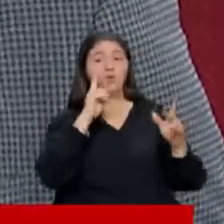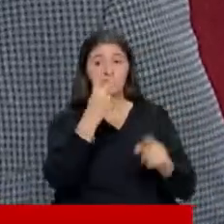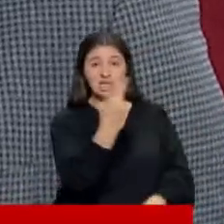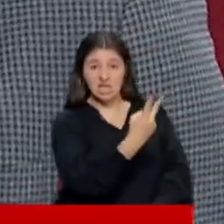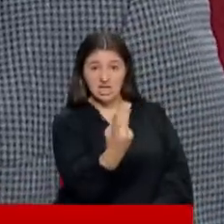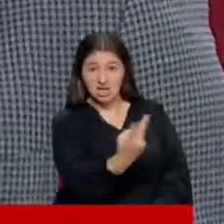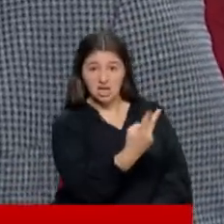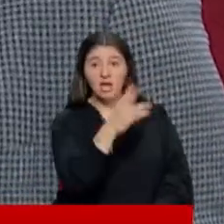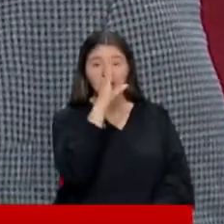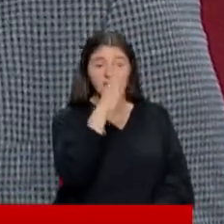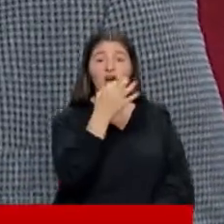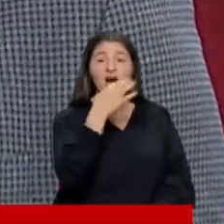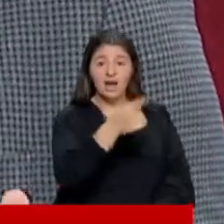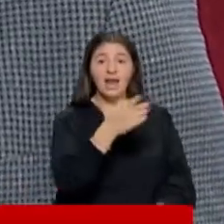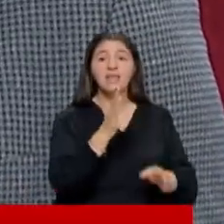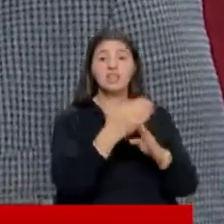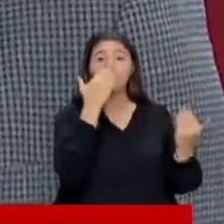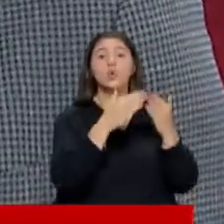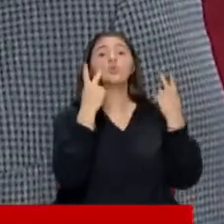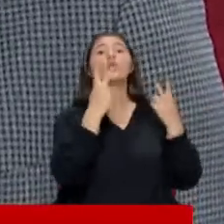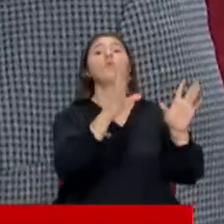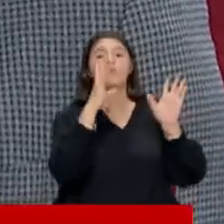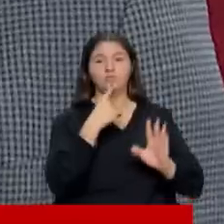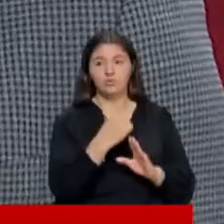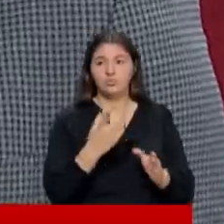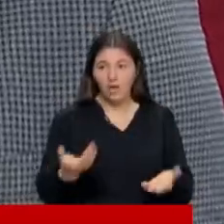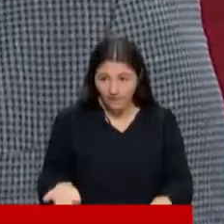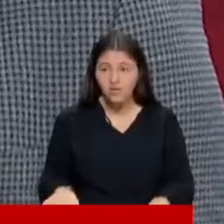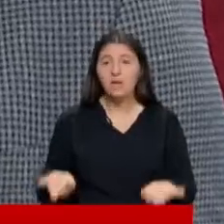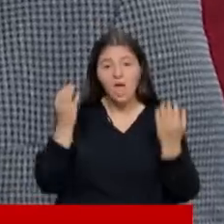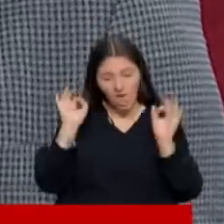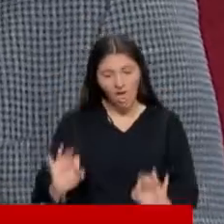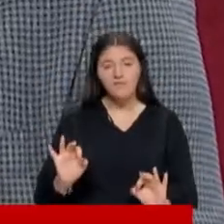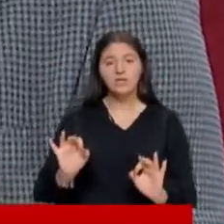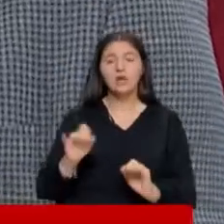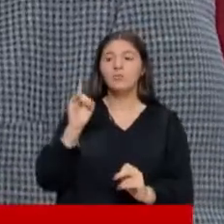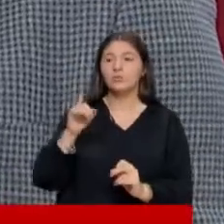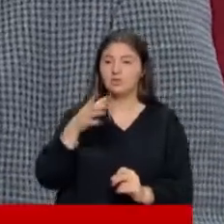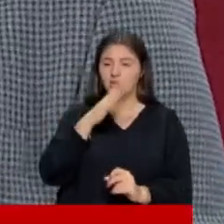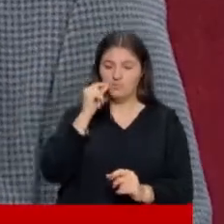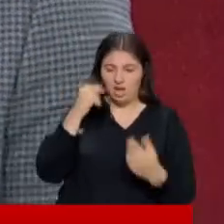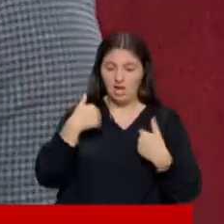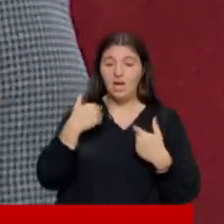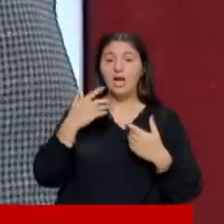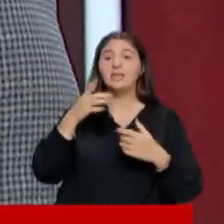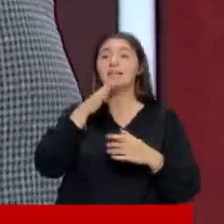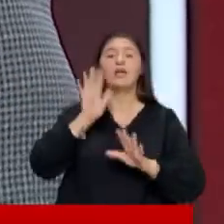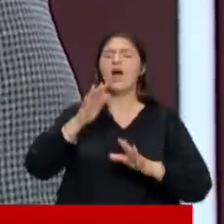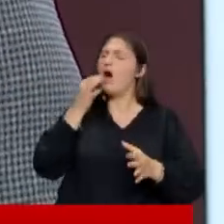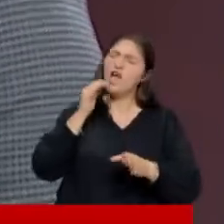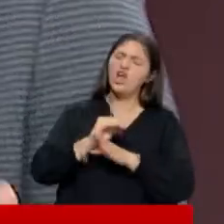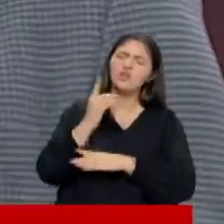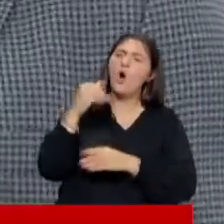bu iki ismi İstanbul ve Ankara'ya neden like görmüyorsunuz Evet bunu bunu denizleyerek olarak sormuyorum Ankara'da